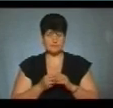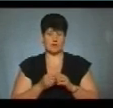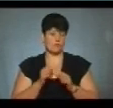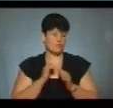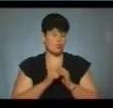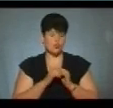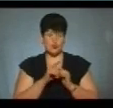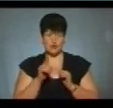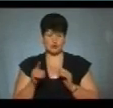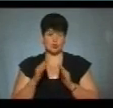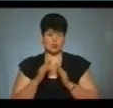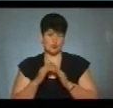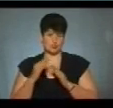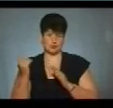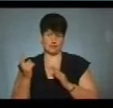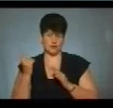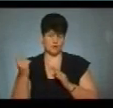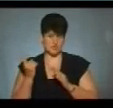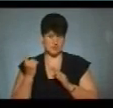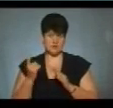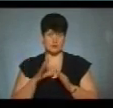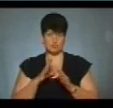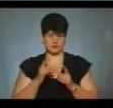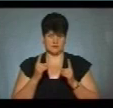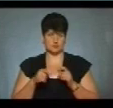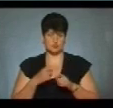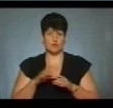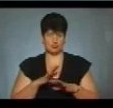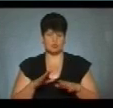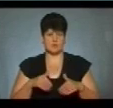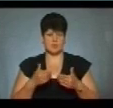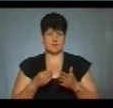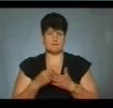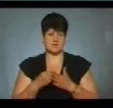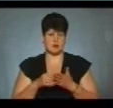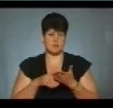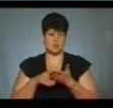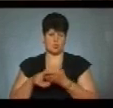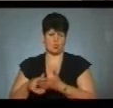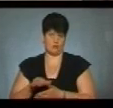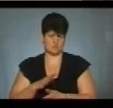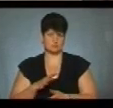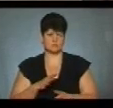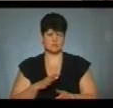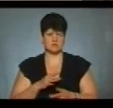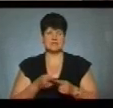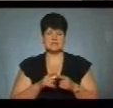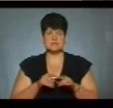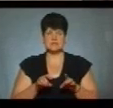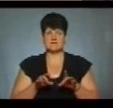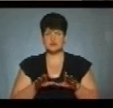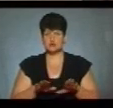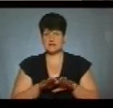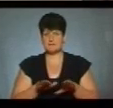По тих домоволодіннях, де найбільше було завдано шкоди, було надано матеріальні допомоги. Це вони вирішували